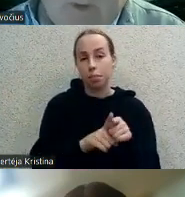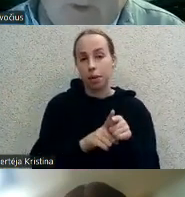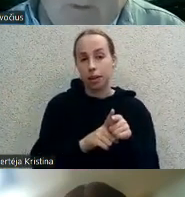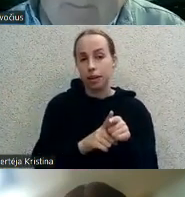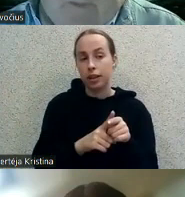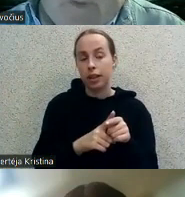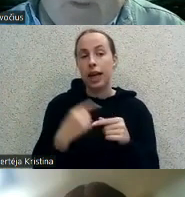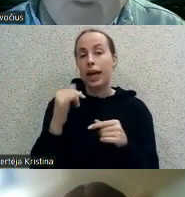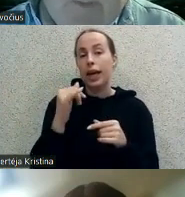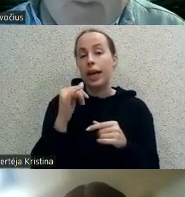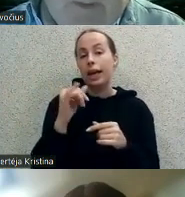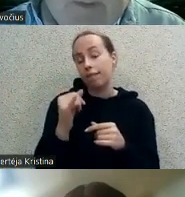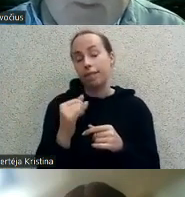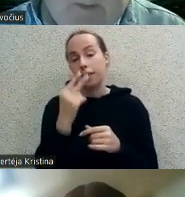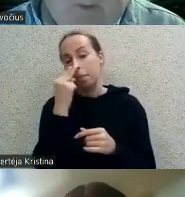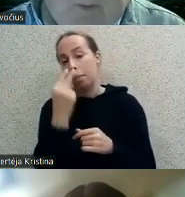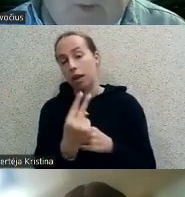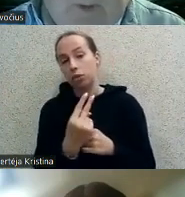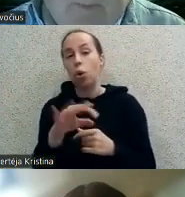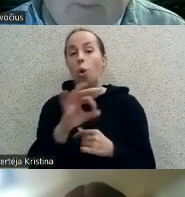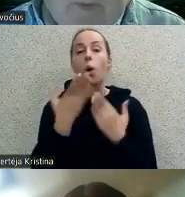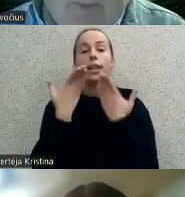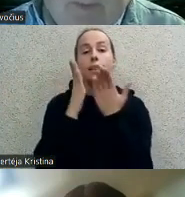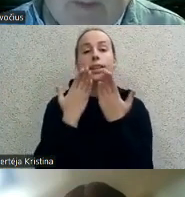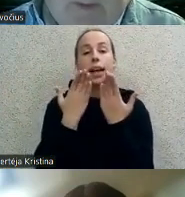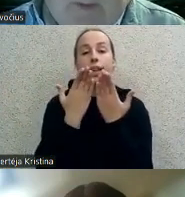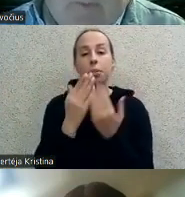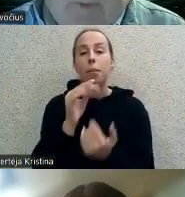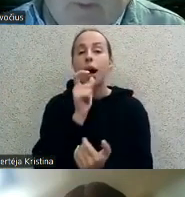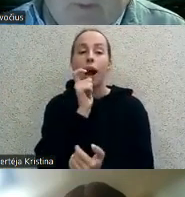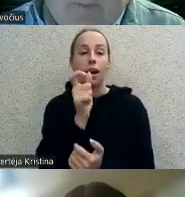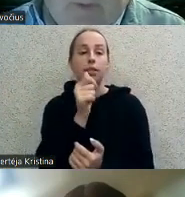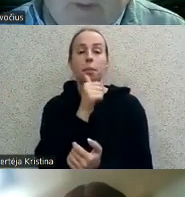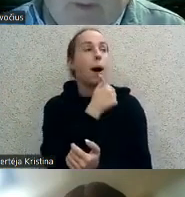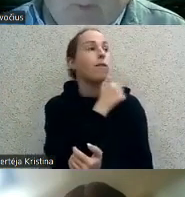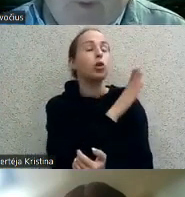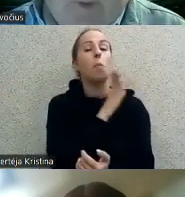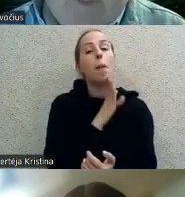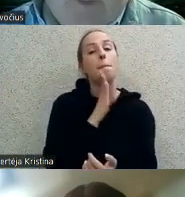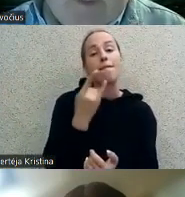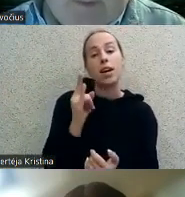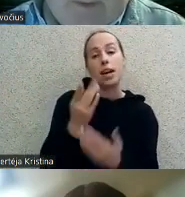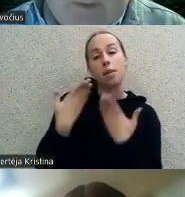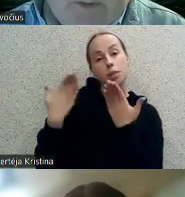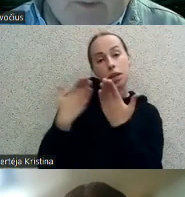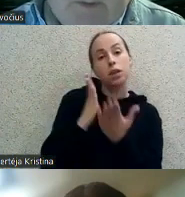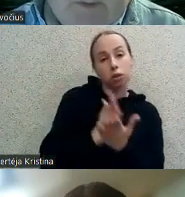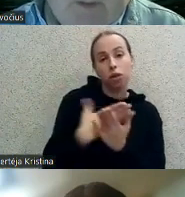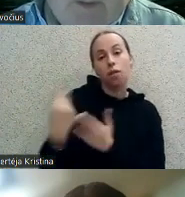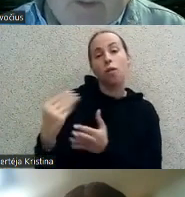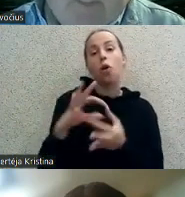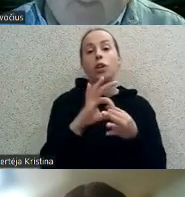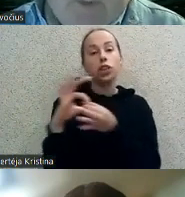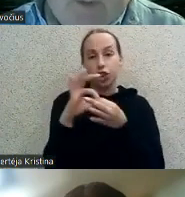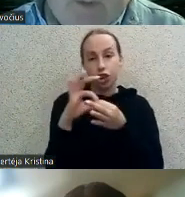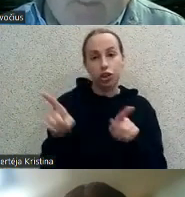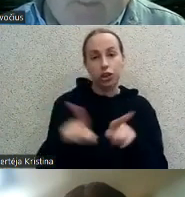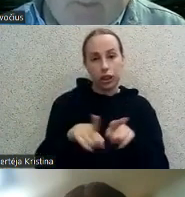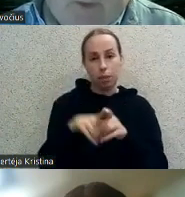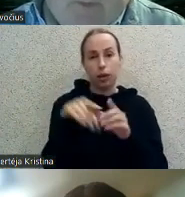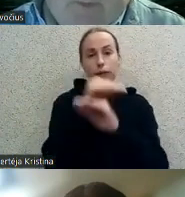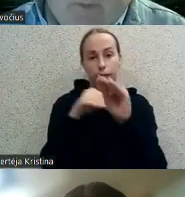dalykus. Skaitimas garsiai, iš tikrųjų, kad ir, pavyzdžiui, mama skaito vaikui, tai formuojas tam tikras ryšys tarp mamos